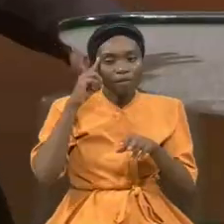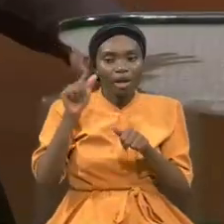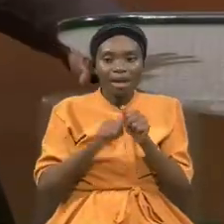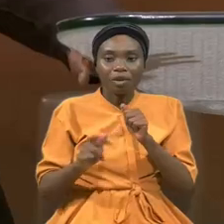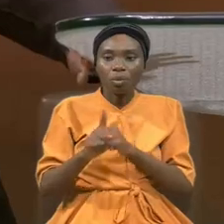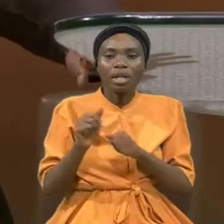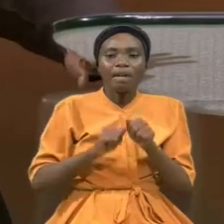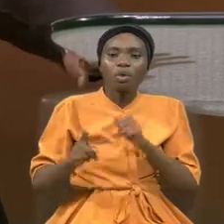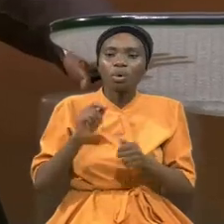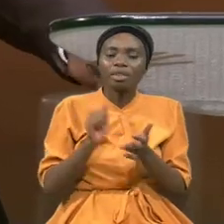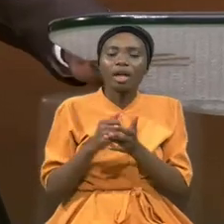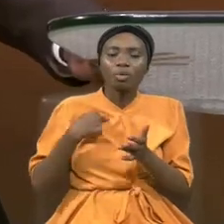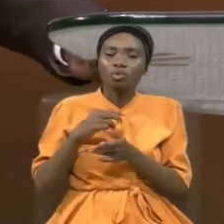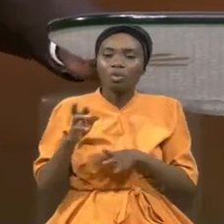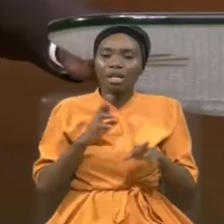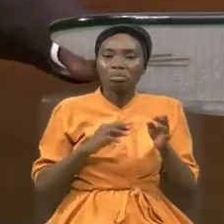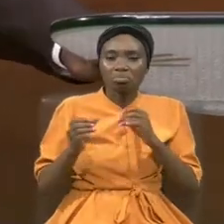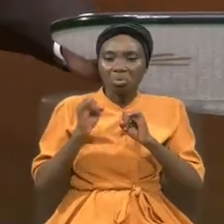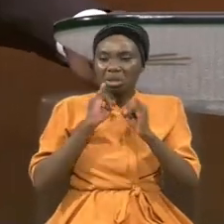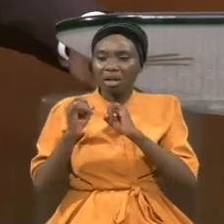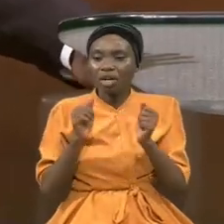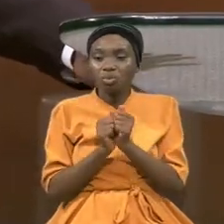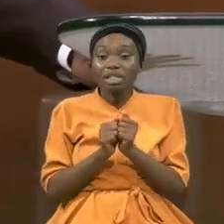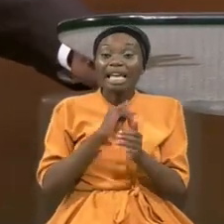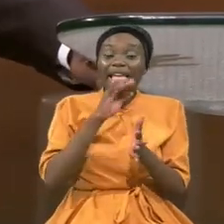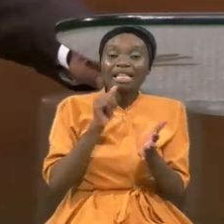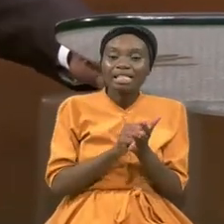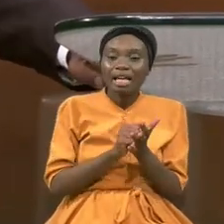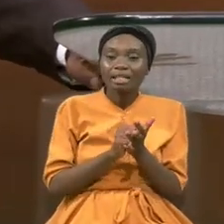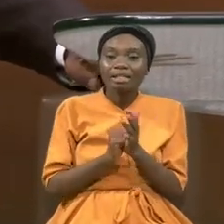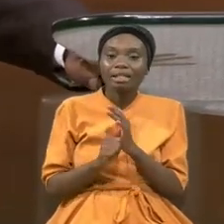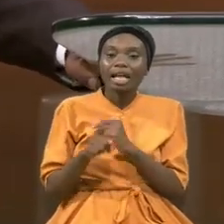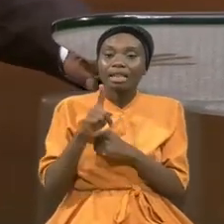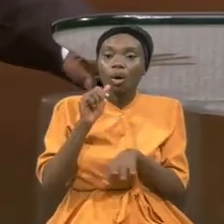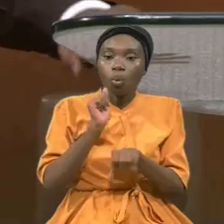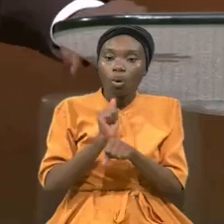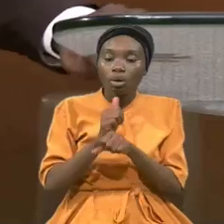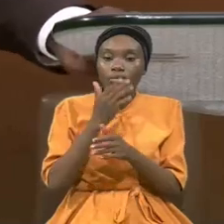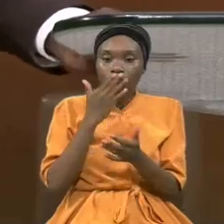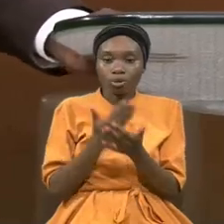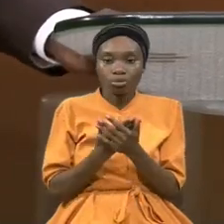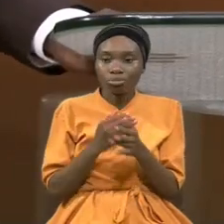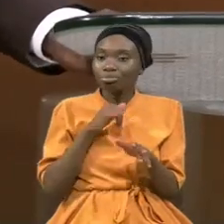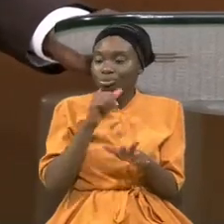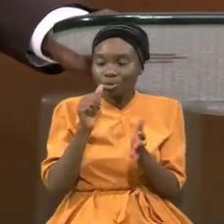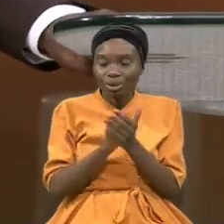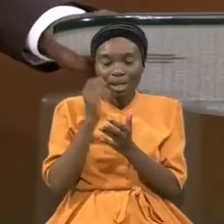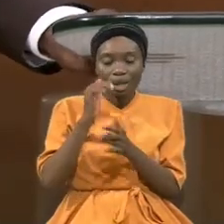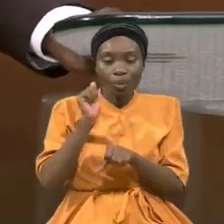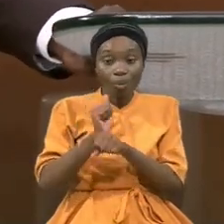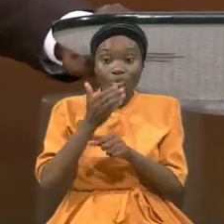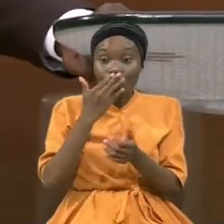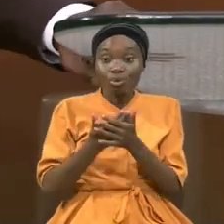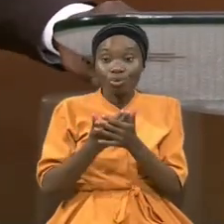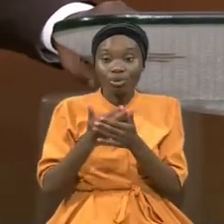les gens avec qui nous traitons, c'est que que vous faites le bien.